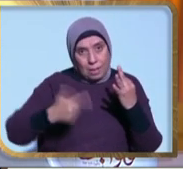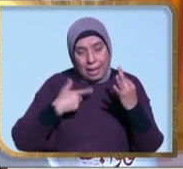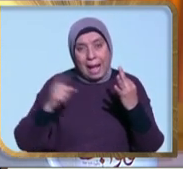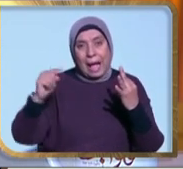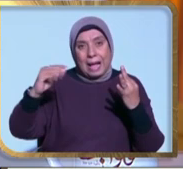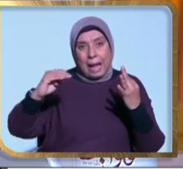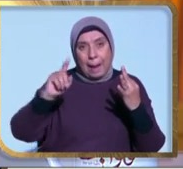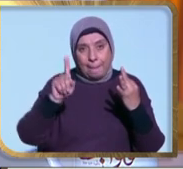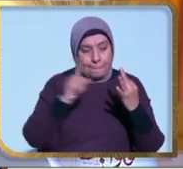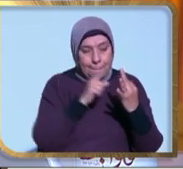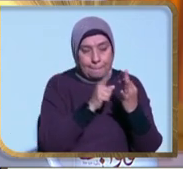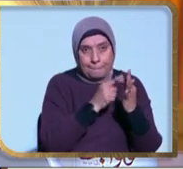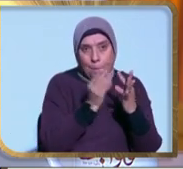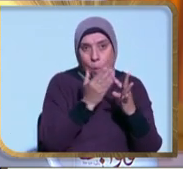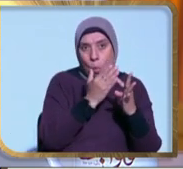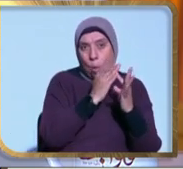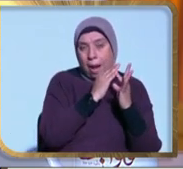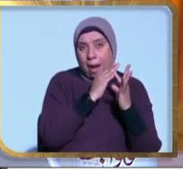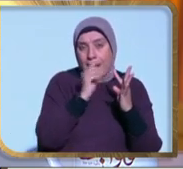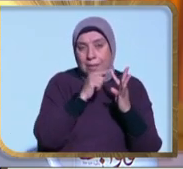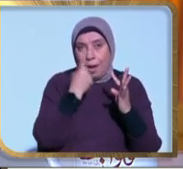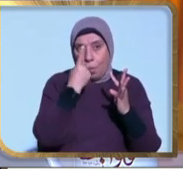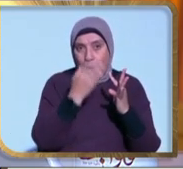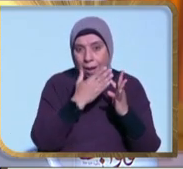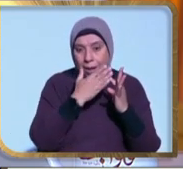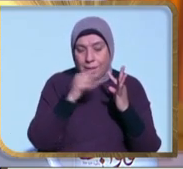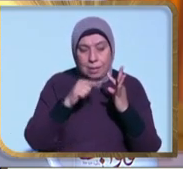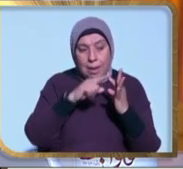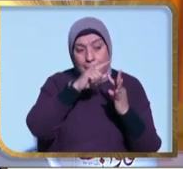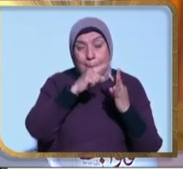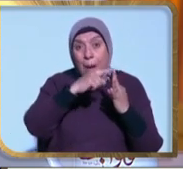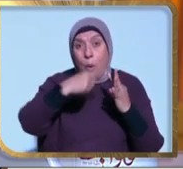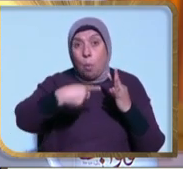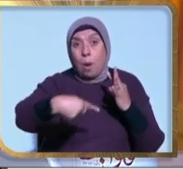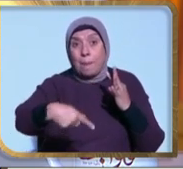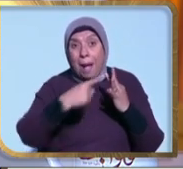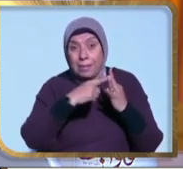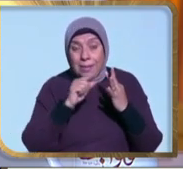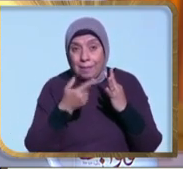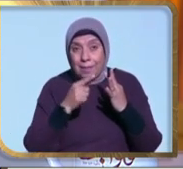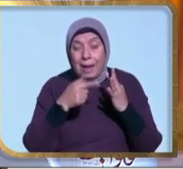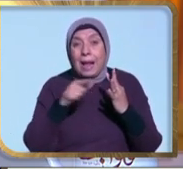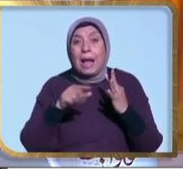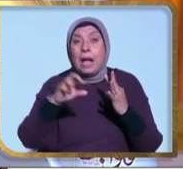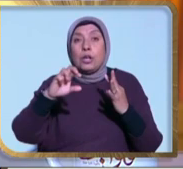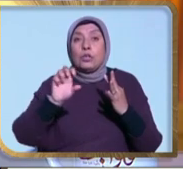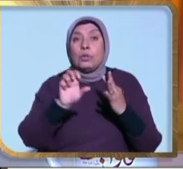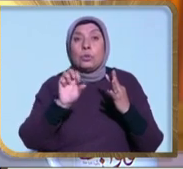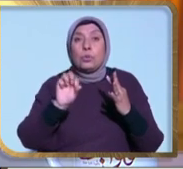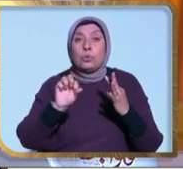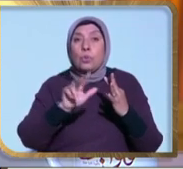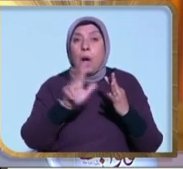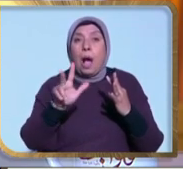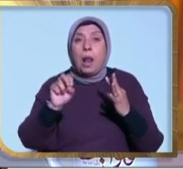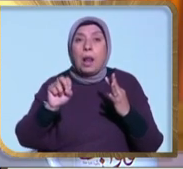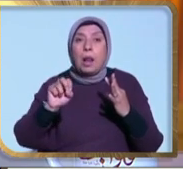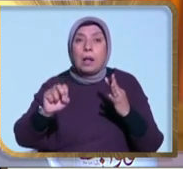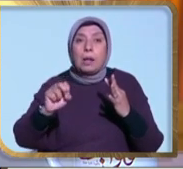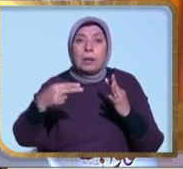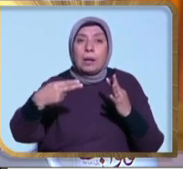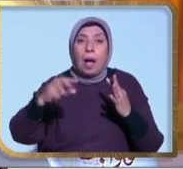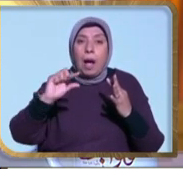الرجب اللي هو الرابع الشهر الرابع في الاشهر الح فالوقت ده اللي صامه سيدنا موسى عليه